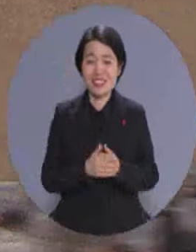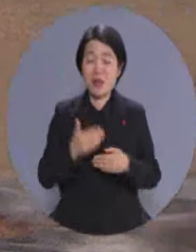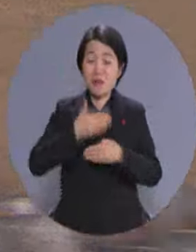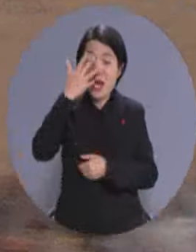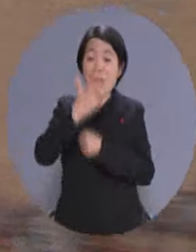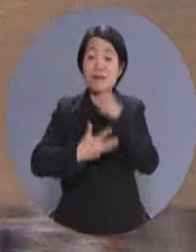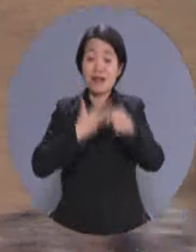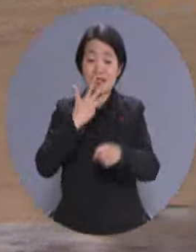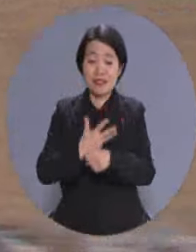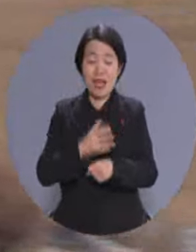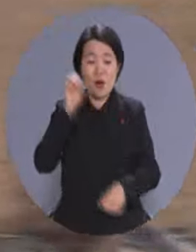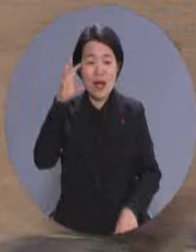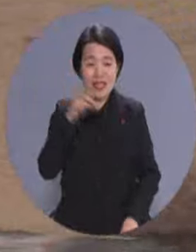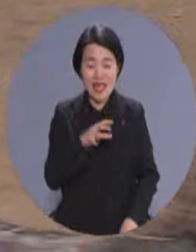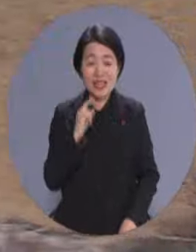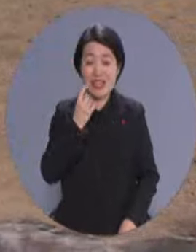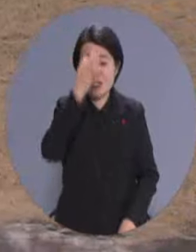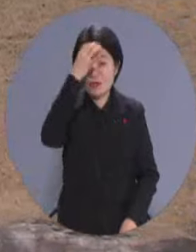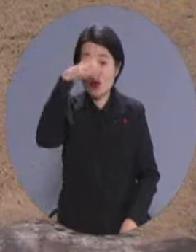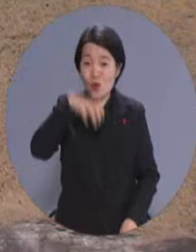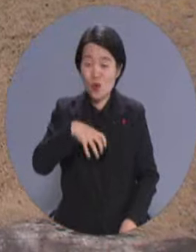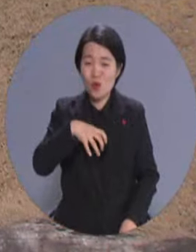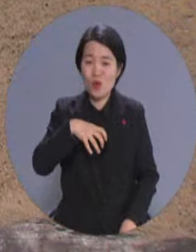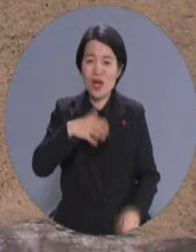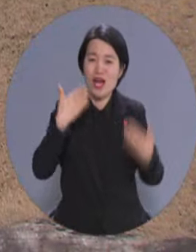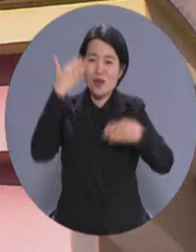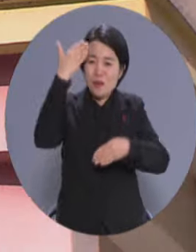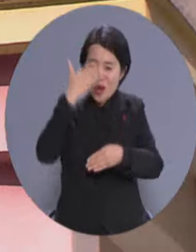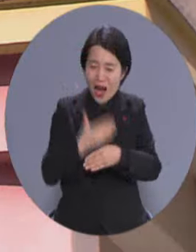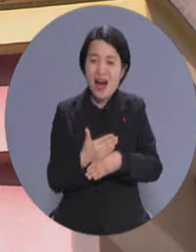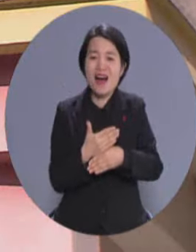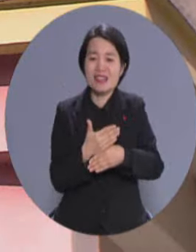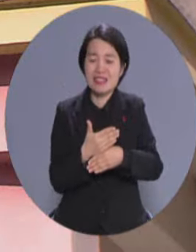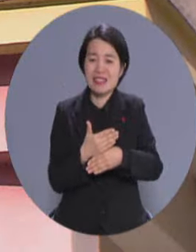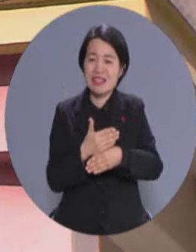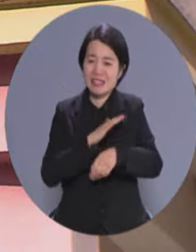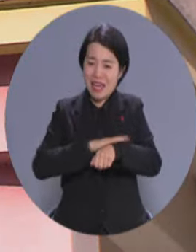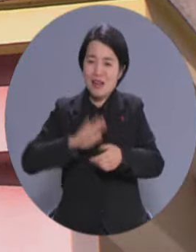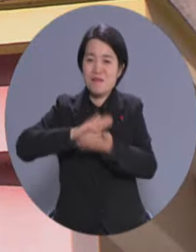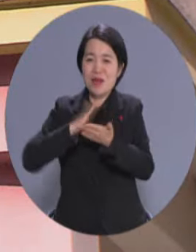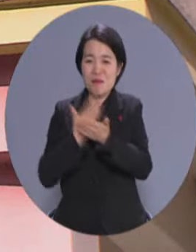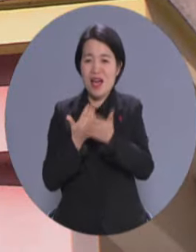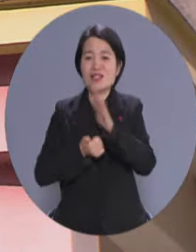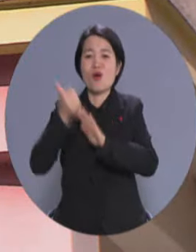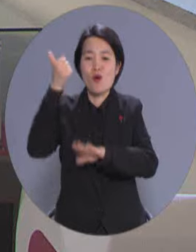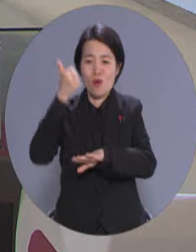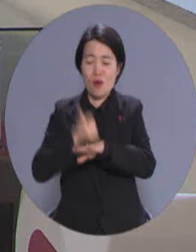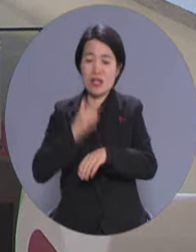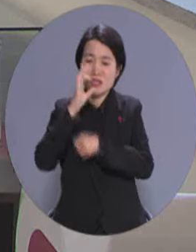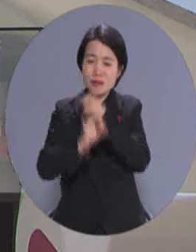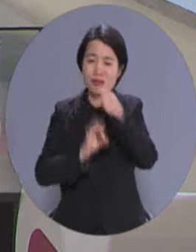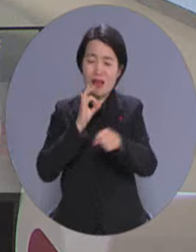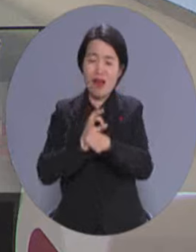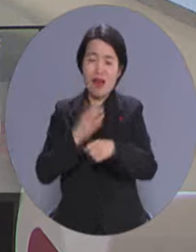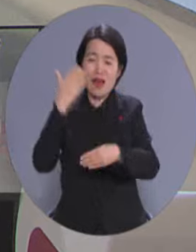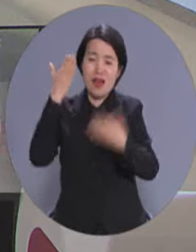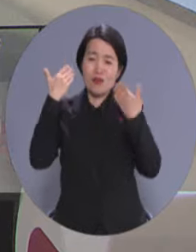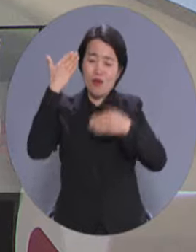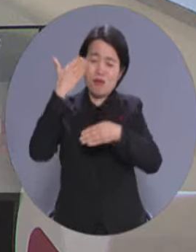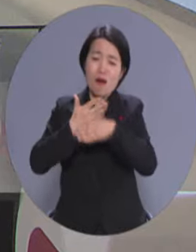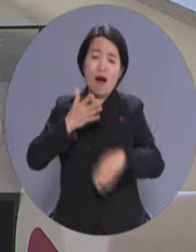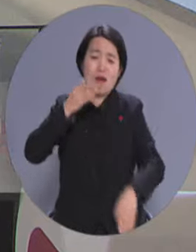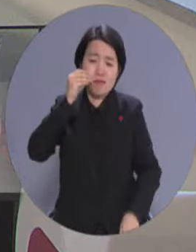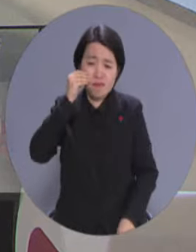8주년을 맞은 광양 사라실 예술촌도 폐교의 모범적인 활용 사례로 꼽힙니다. 10년 동안 방치돼 있던